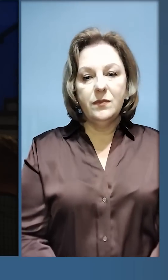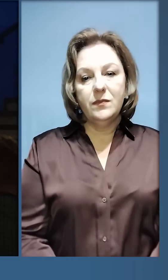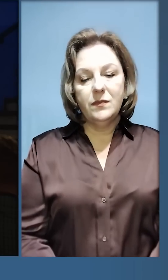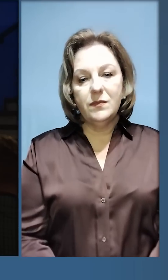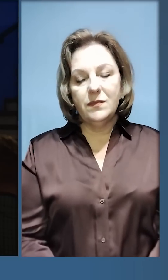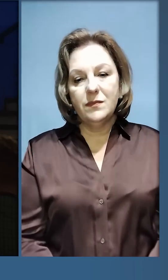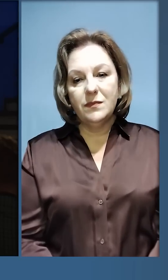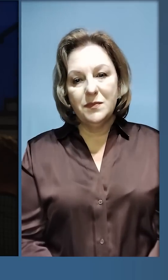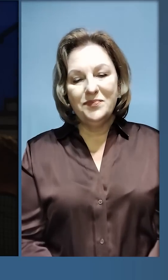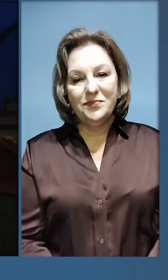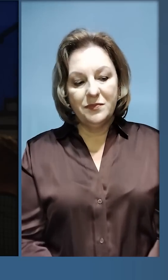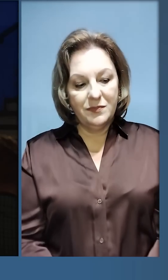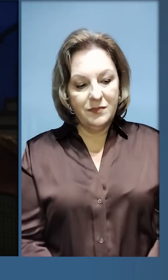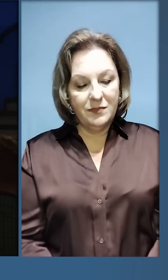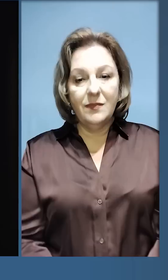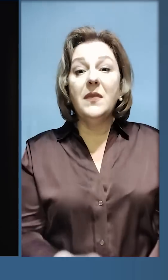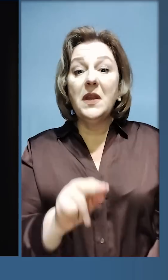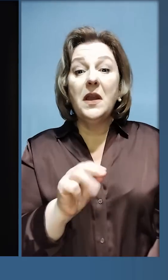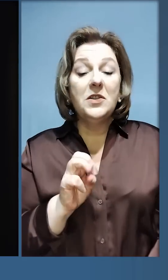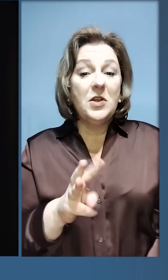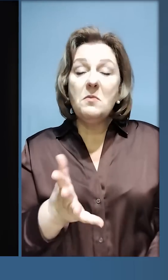do today? Other than talking to me?